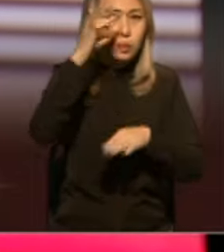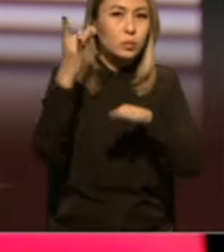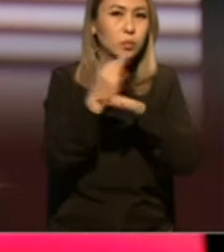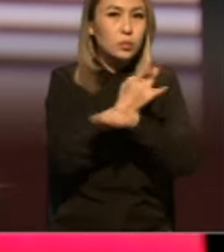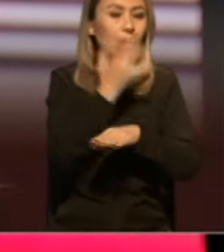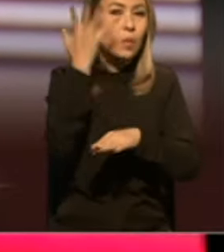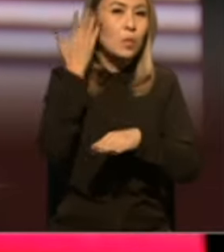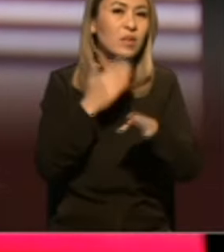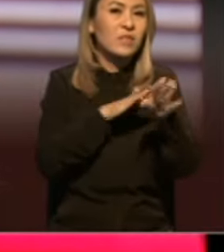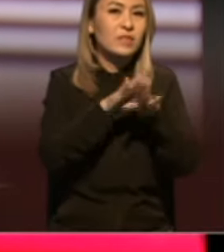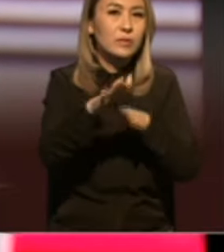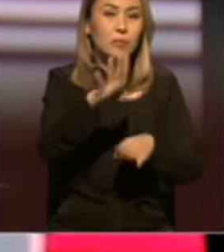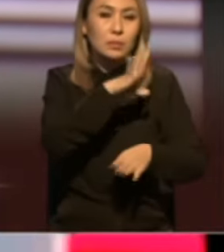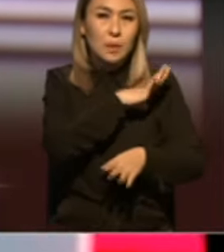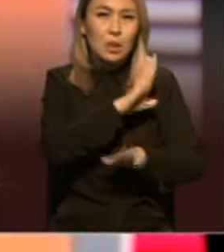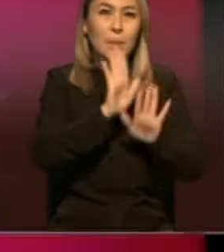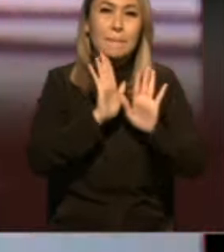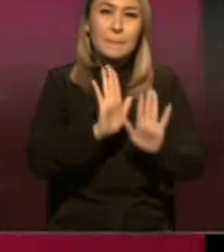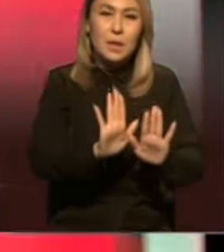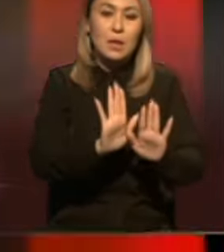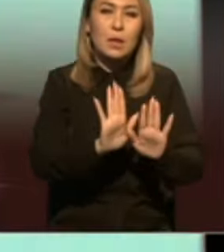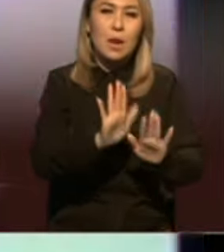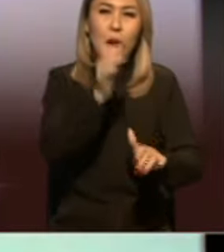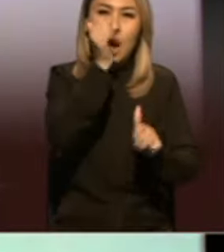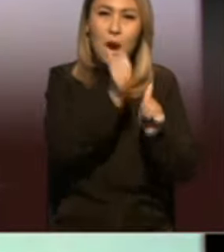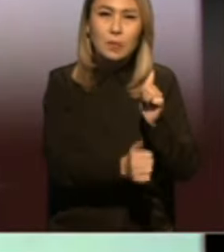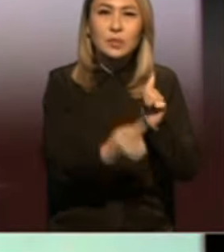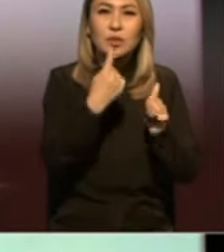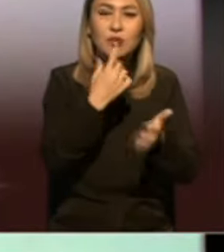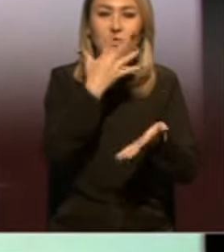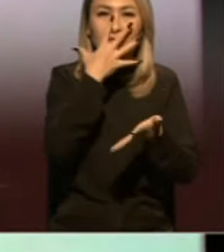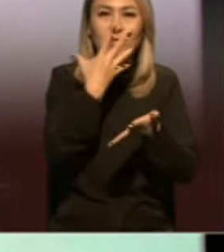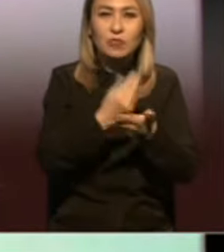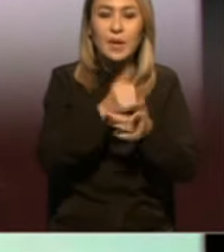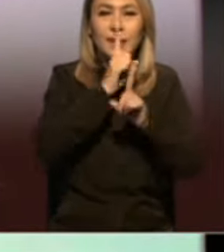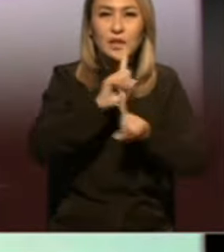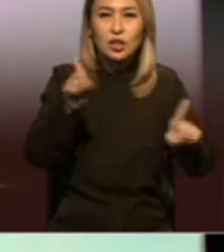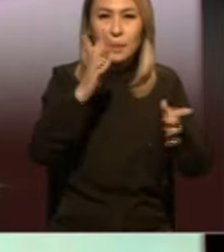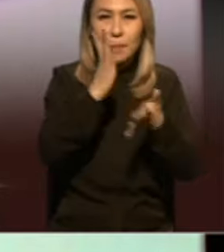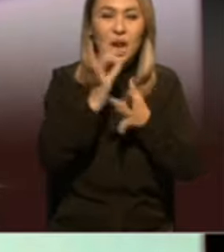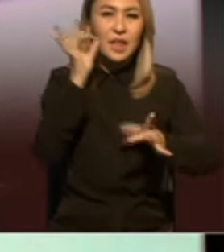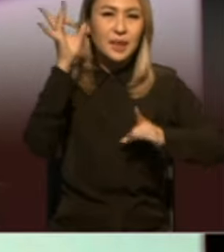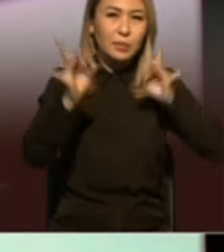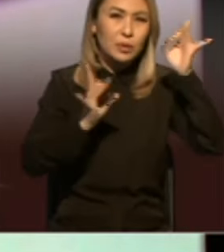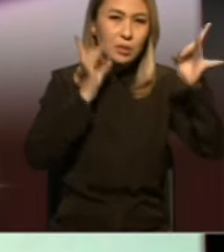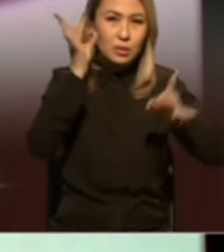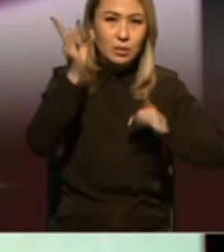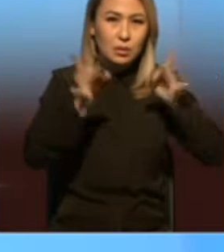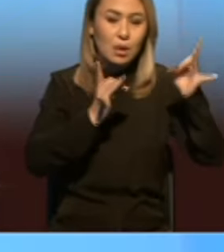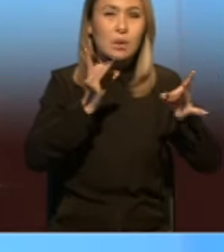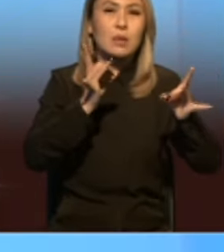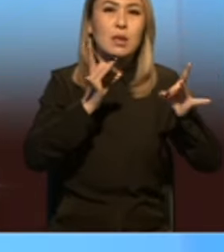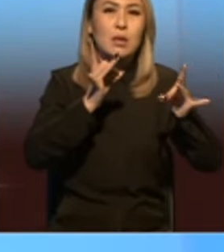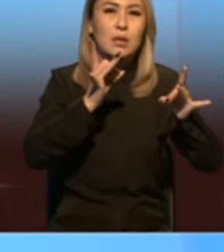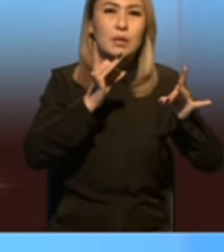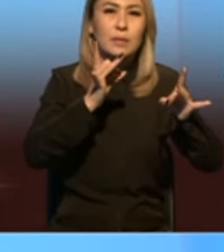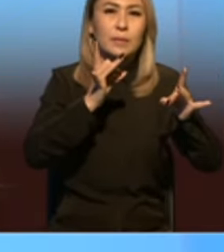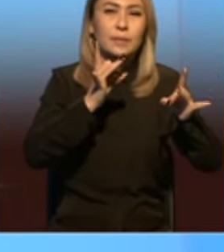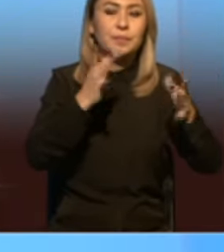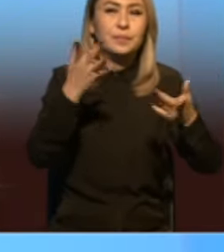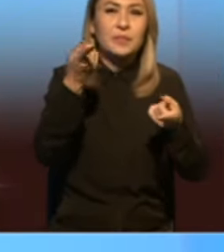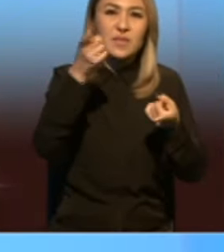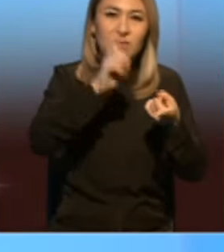қолданысқа енгізілді. Бірақ та әрбір тілдің өзіндік бір ерекшеліктері болады ғой, дыбыстары болады. Сол жағынан сәйкессіздіктер